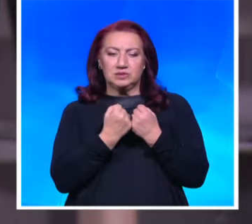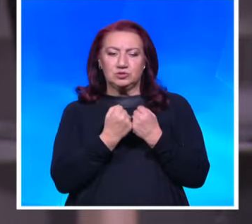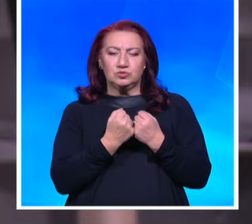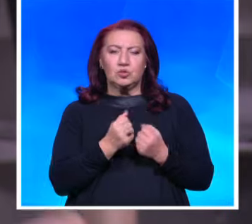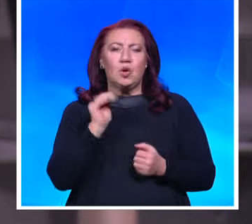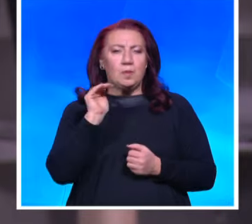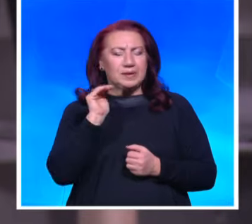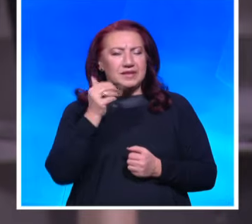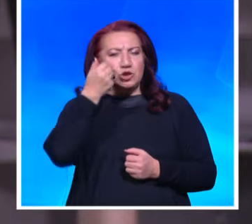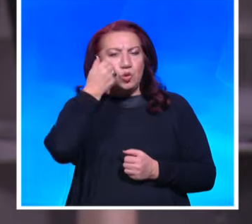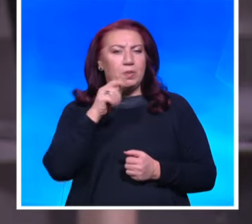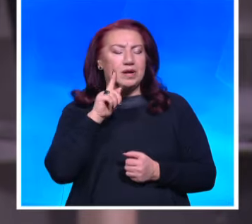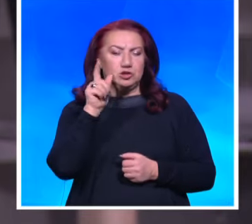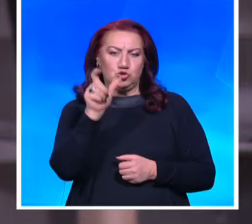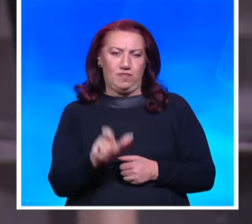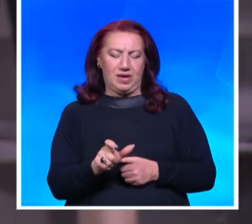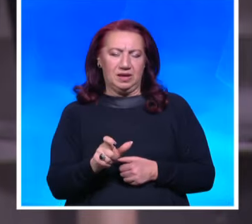велик шампион. Това е, може би,